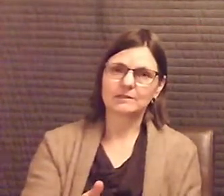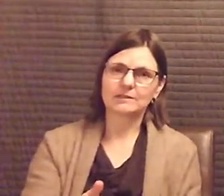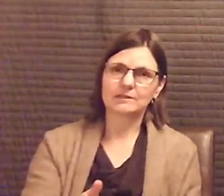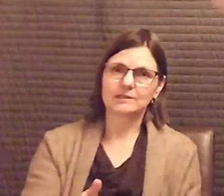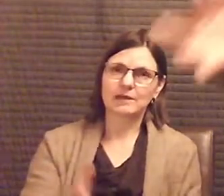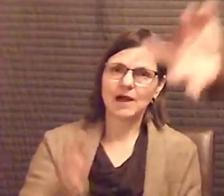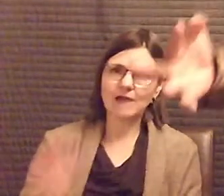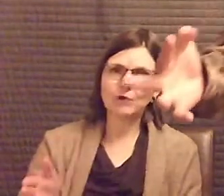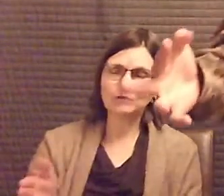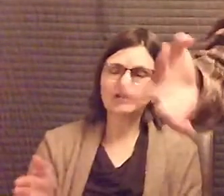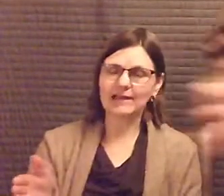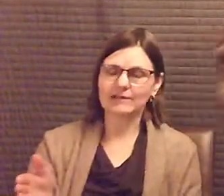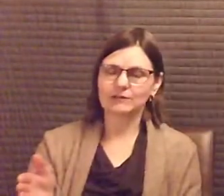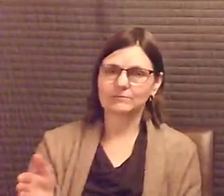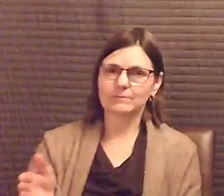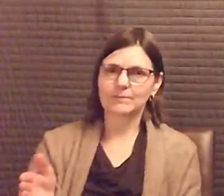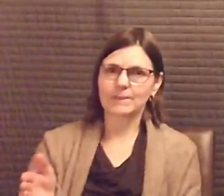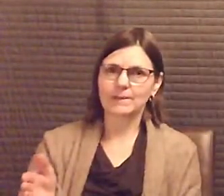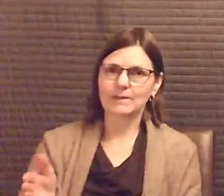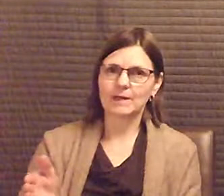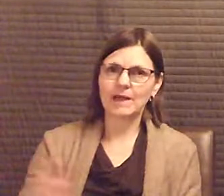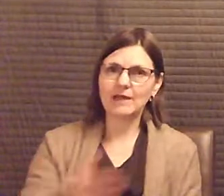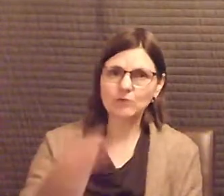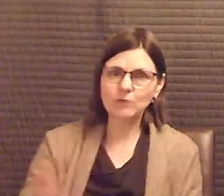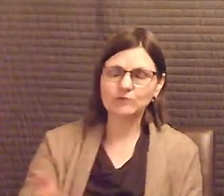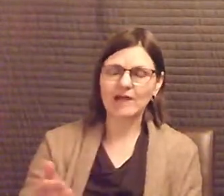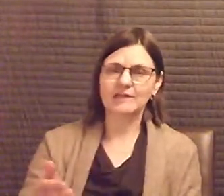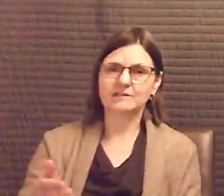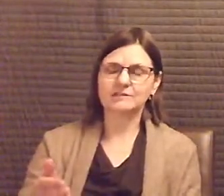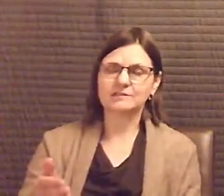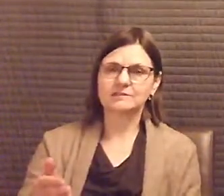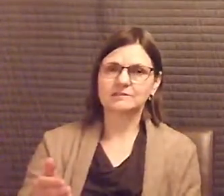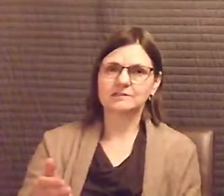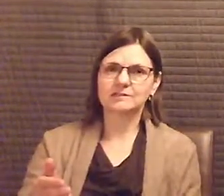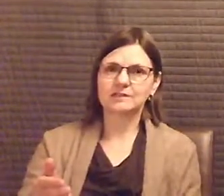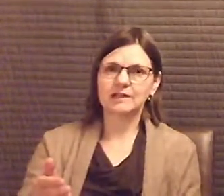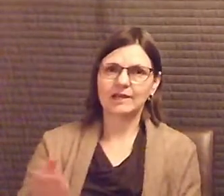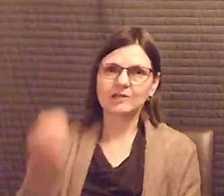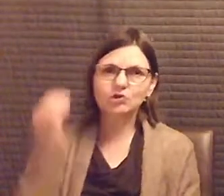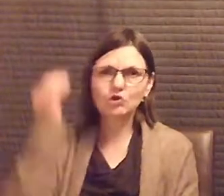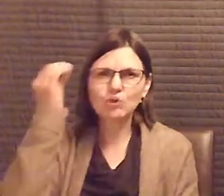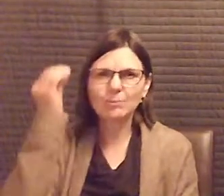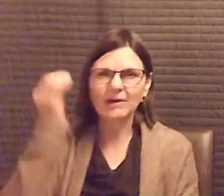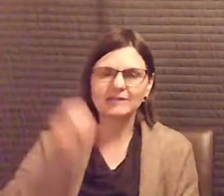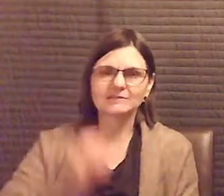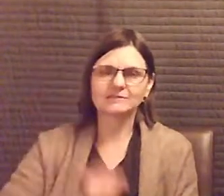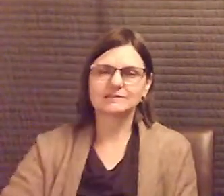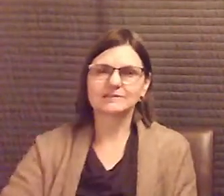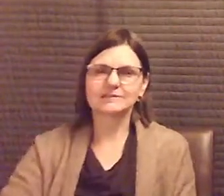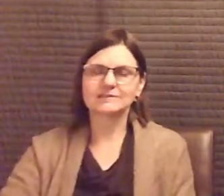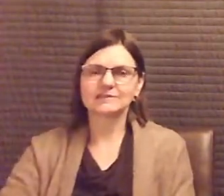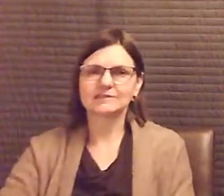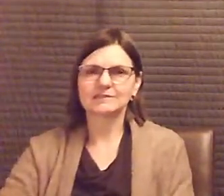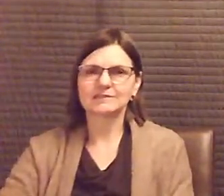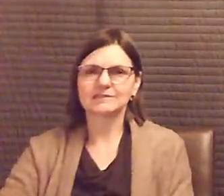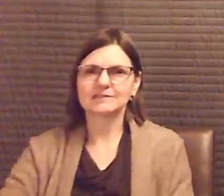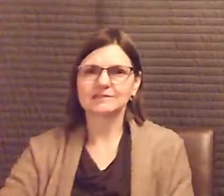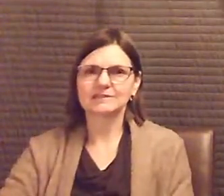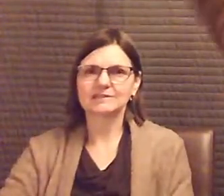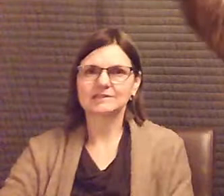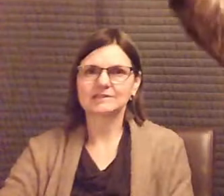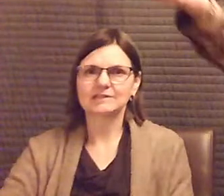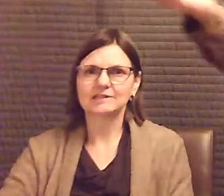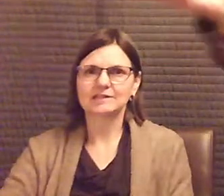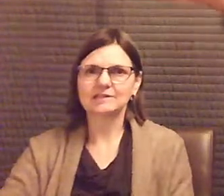alle foto rijk breng joyce krant over embleem hadden papegaai there is nothing